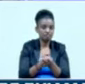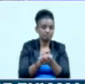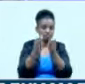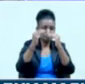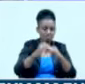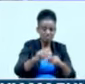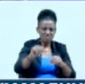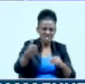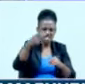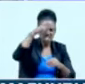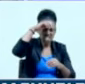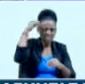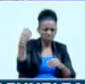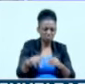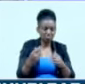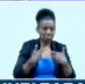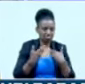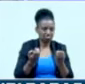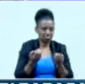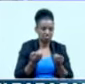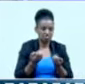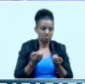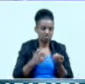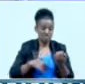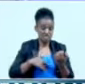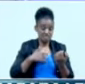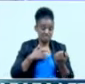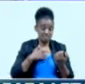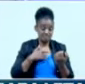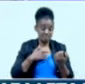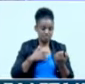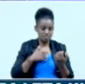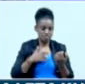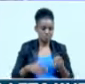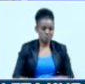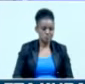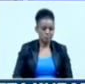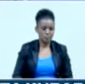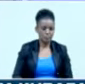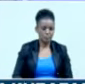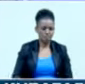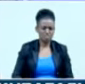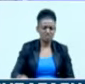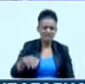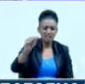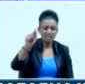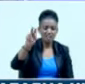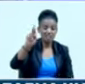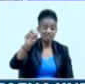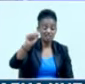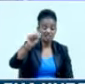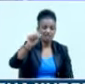rwo rutanagoye rwose rwo twumva uriya rwa AstraZeneca